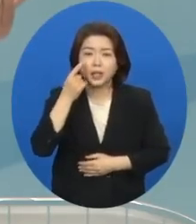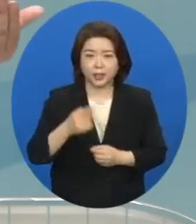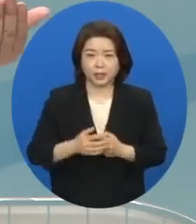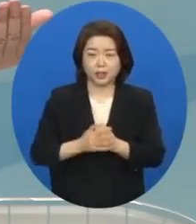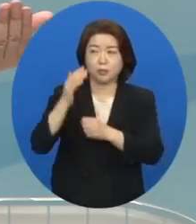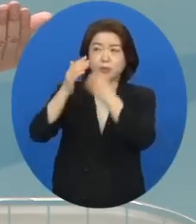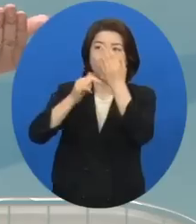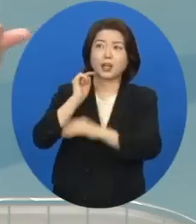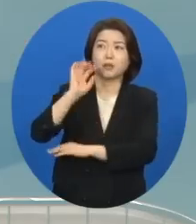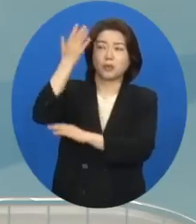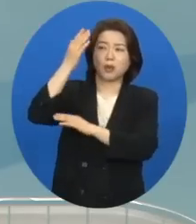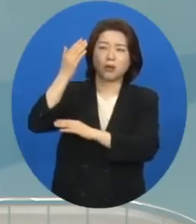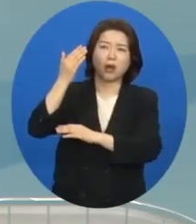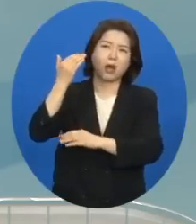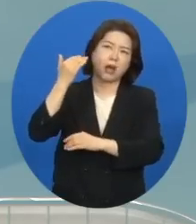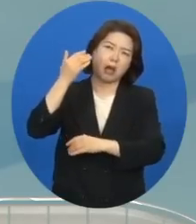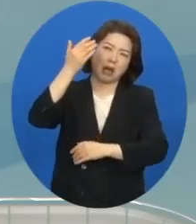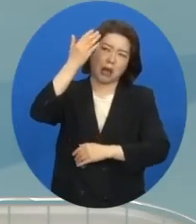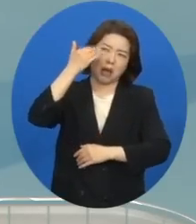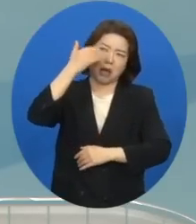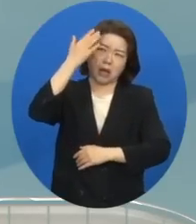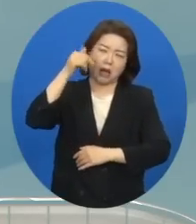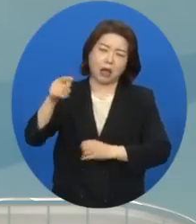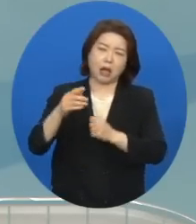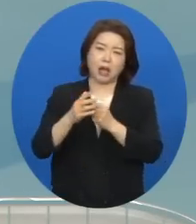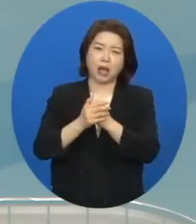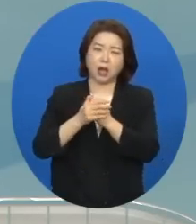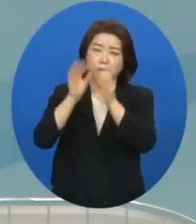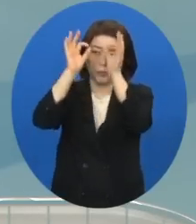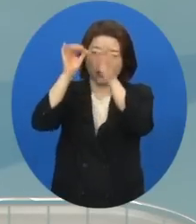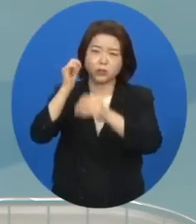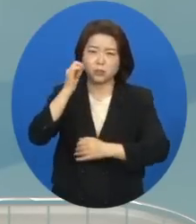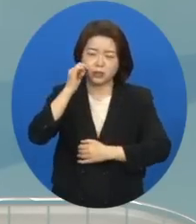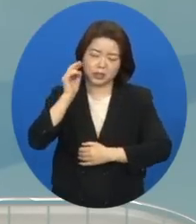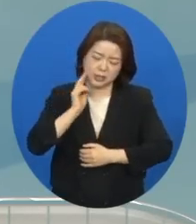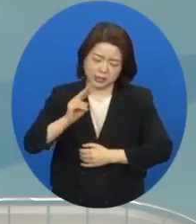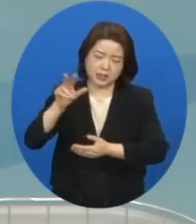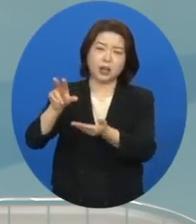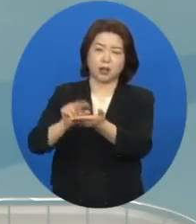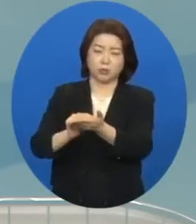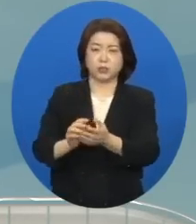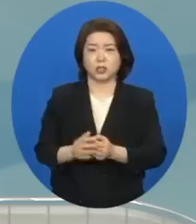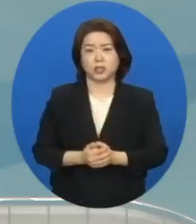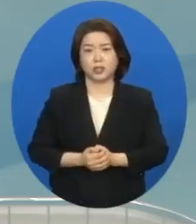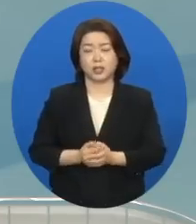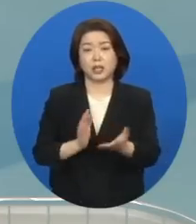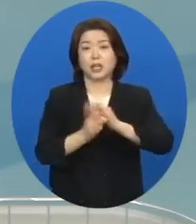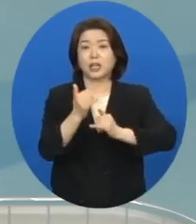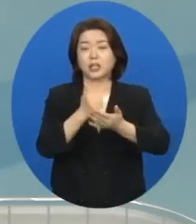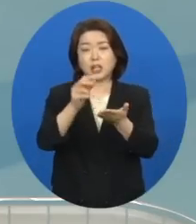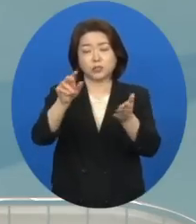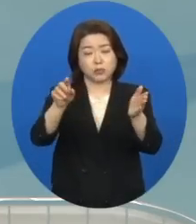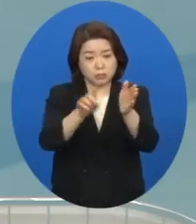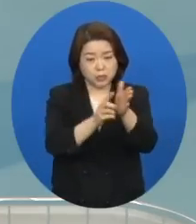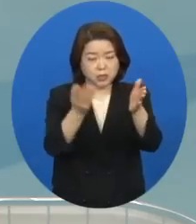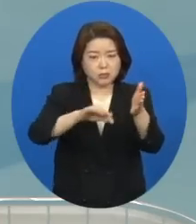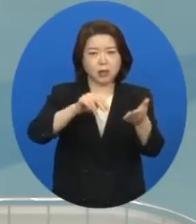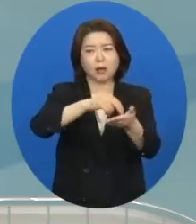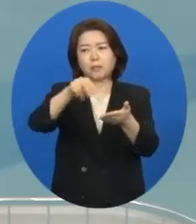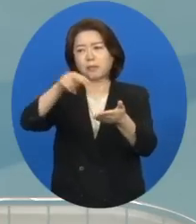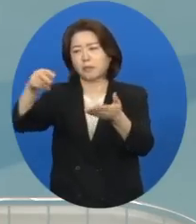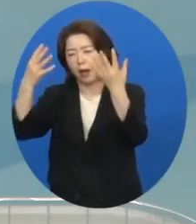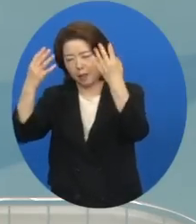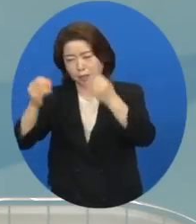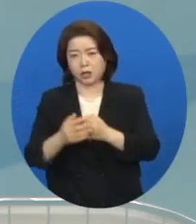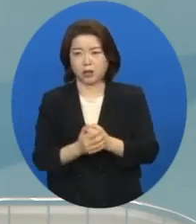하나님의 영광이 안 보이는 것이 이렇게 심각한 문제가 오는 거예요. 그러니까 예수를 믿어도 방황하는 거예요.